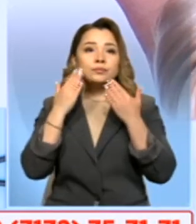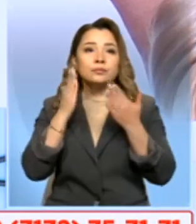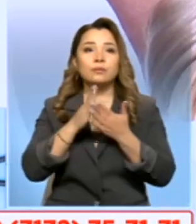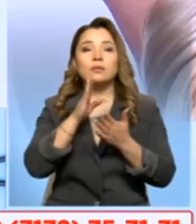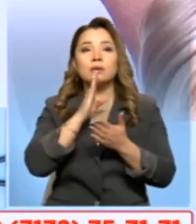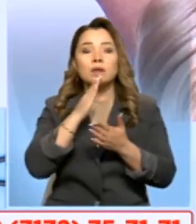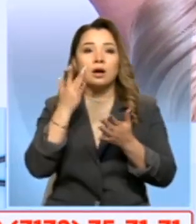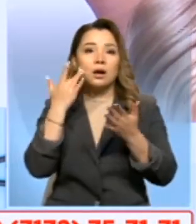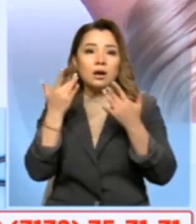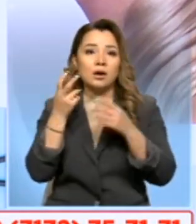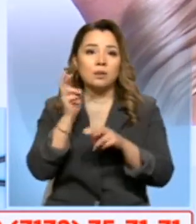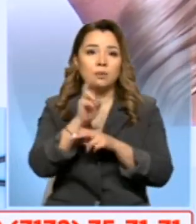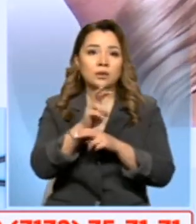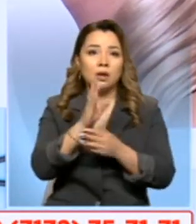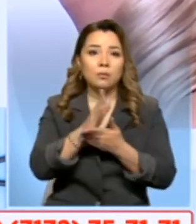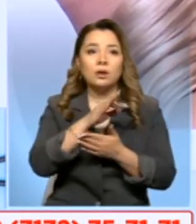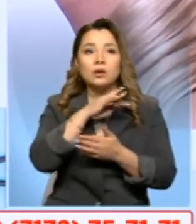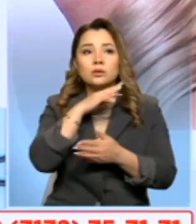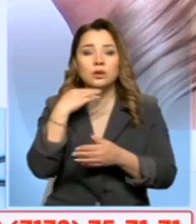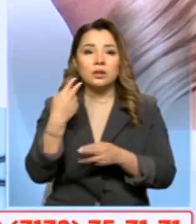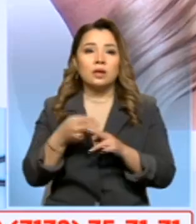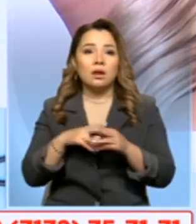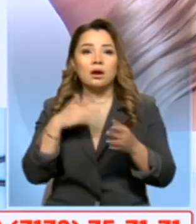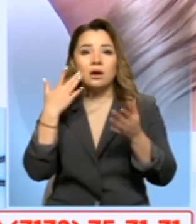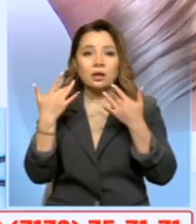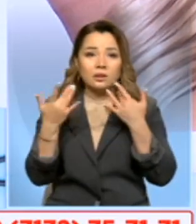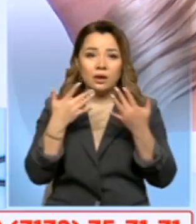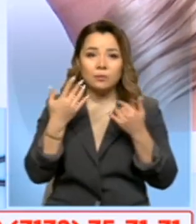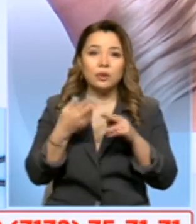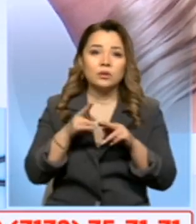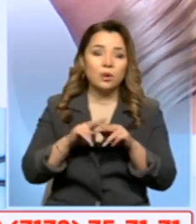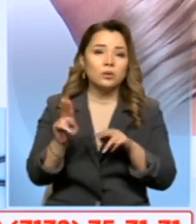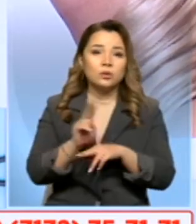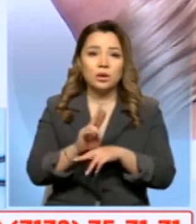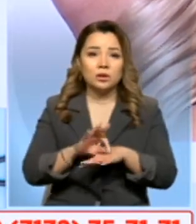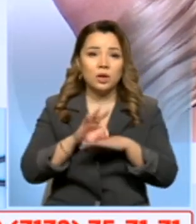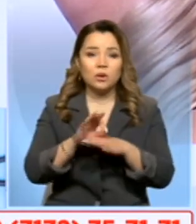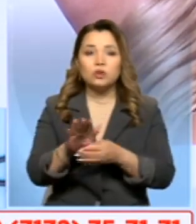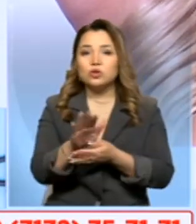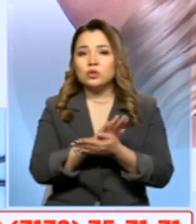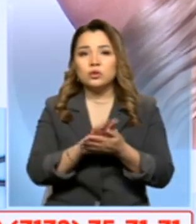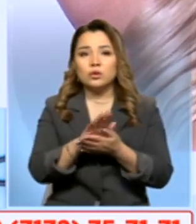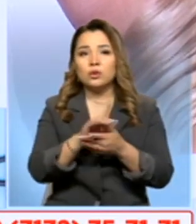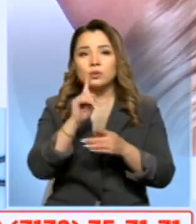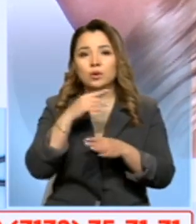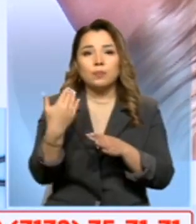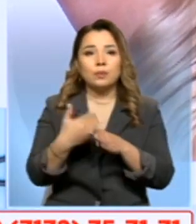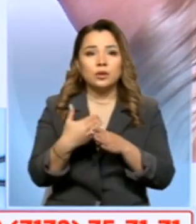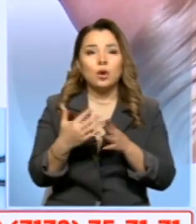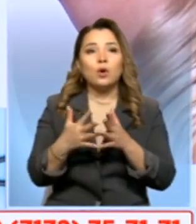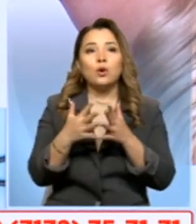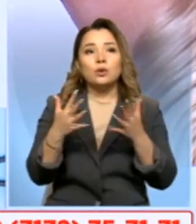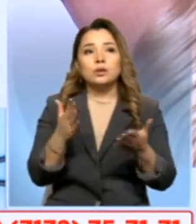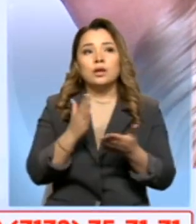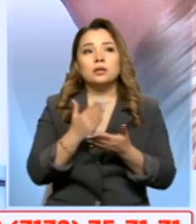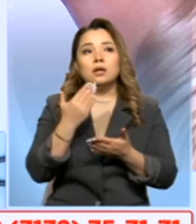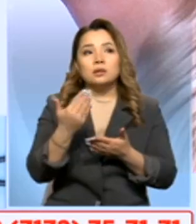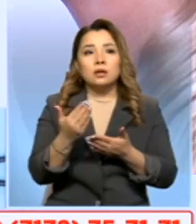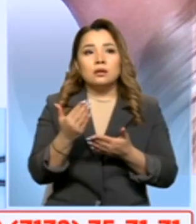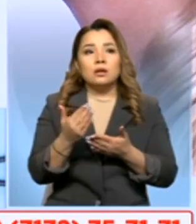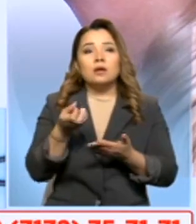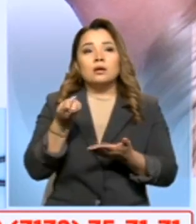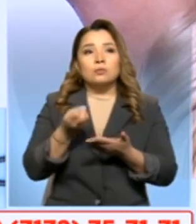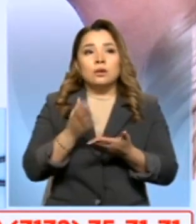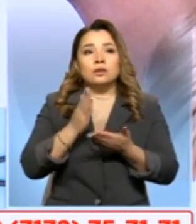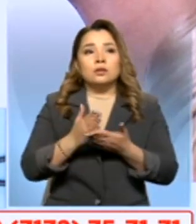көбісі косметологқа барып, қанша май жақса да, май жақса да көбісі мына я несе үлкен андай не